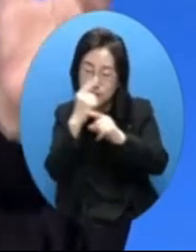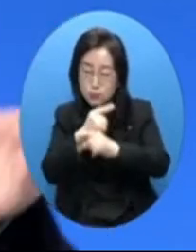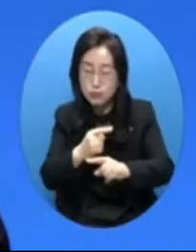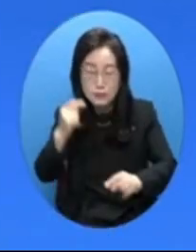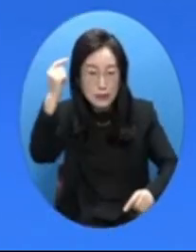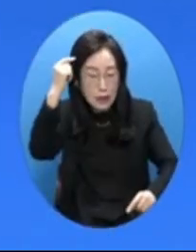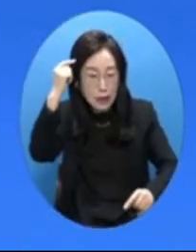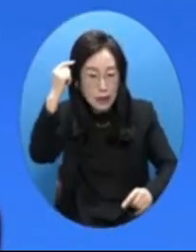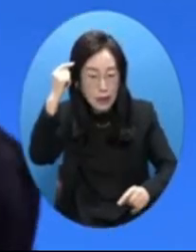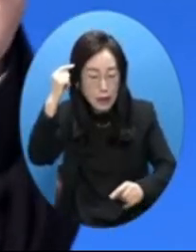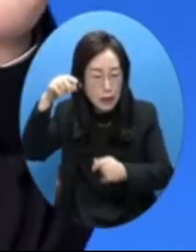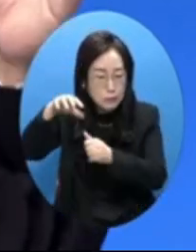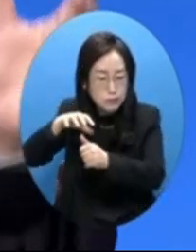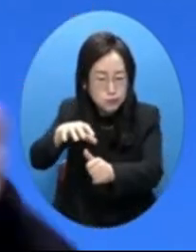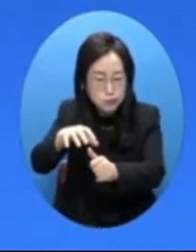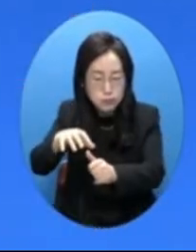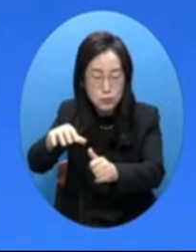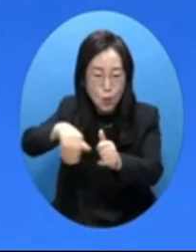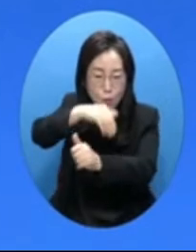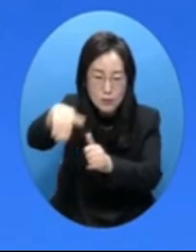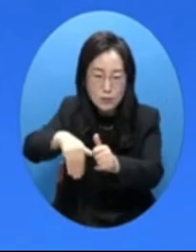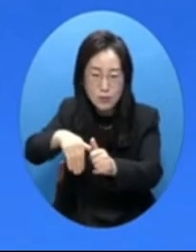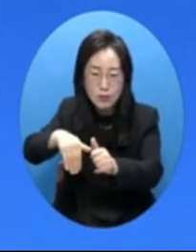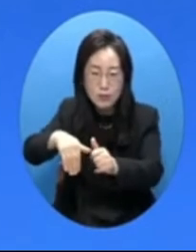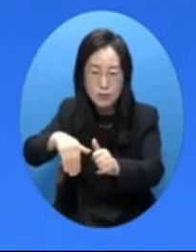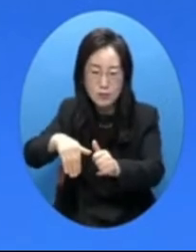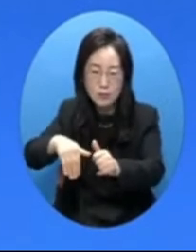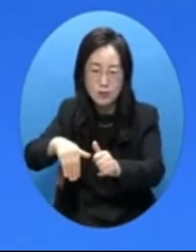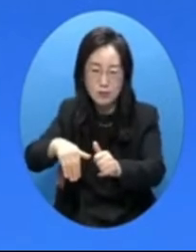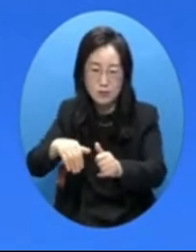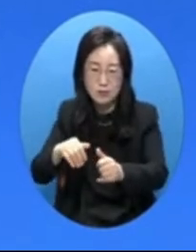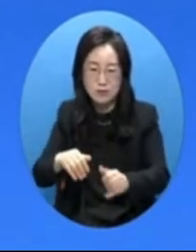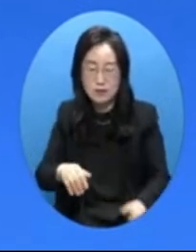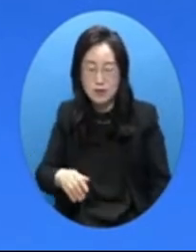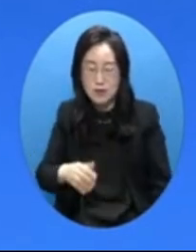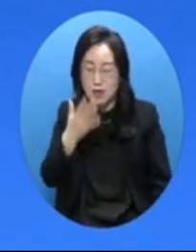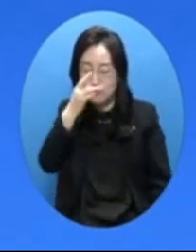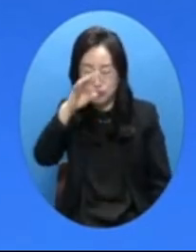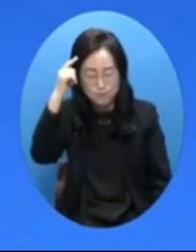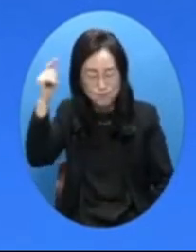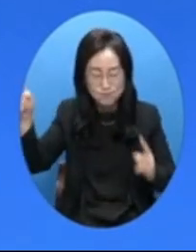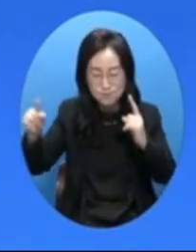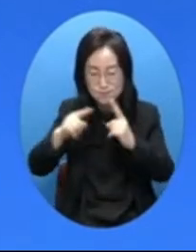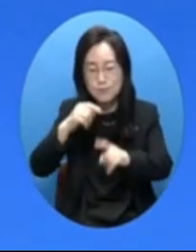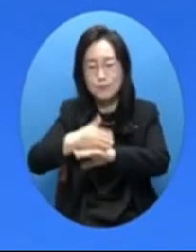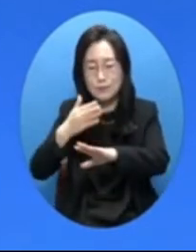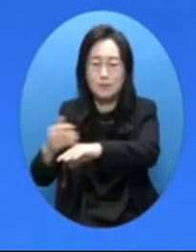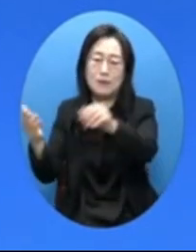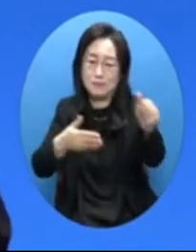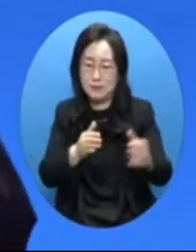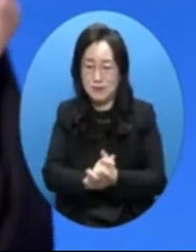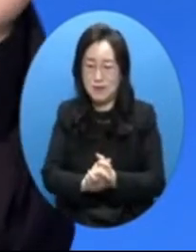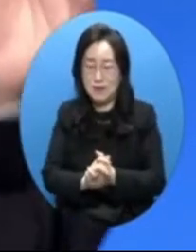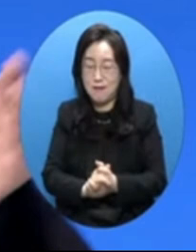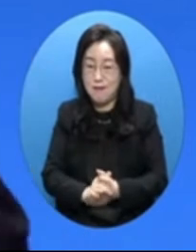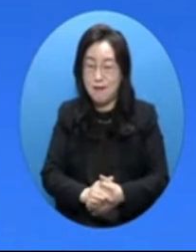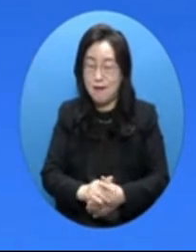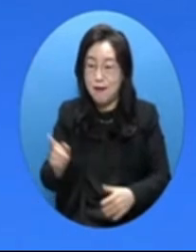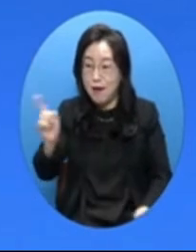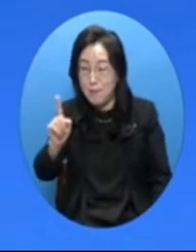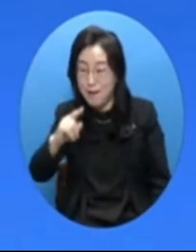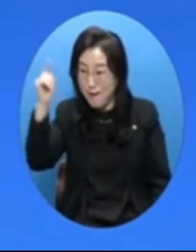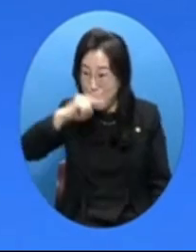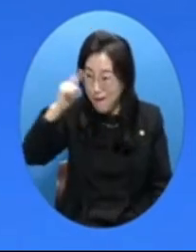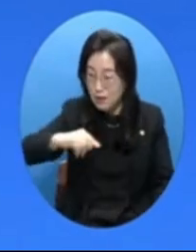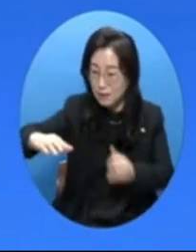생각에 사로잡히고 부정적인 환경에 사로잡히게 되는 것입니다 절대권 절대 감사로 나가는 우리 모두가 되어야 됩니다 아무리 악한 사람이